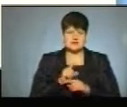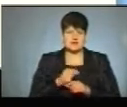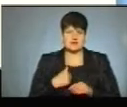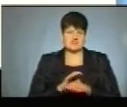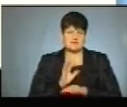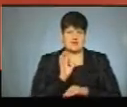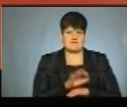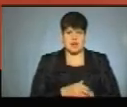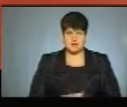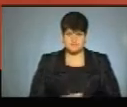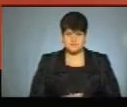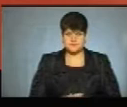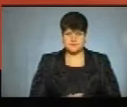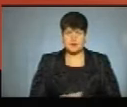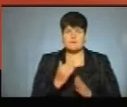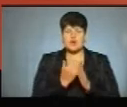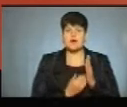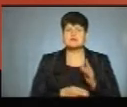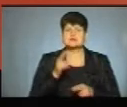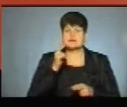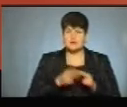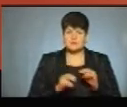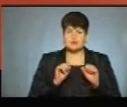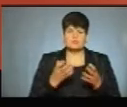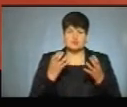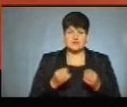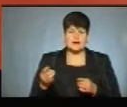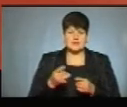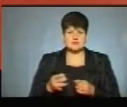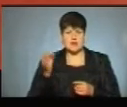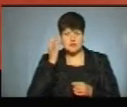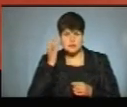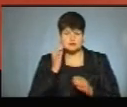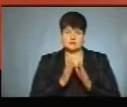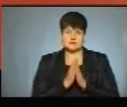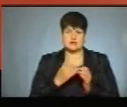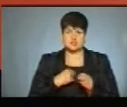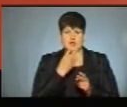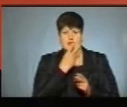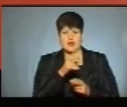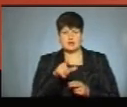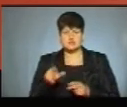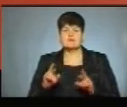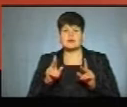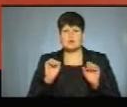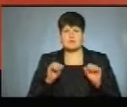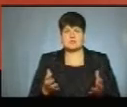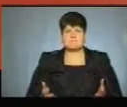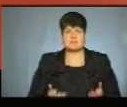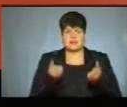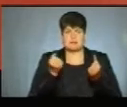відправляли. В нас програма завершується, ми можемо ще раз нагадати і закликати наших глядачів, де і як вони можуть підтримати